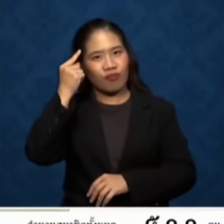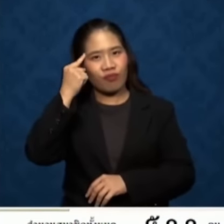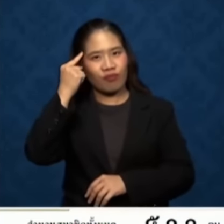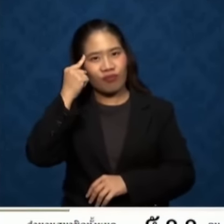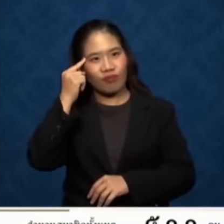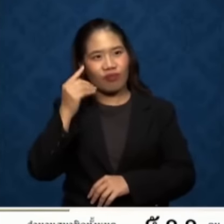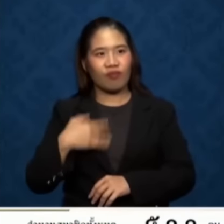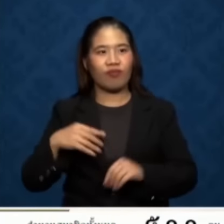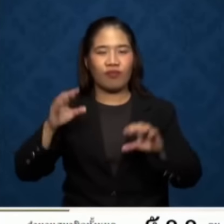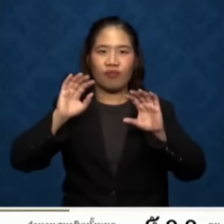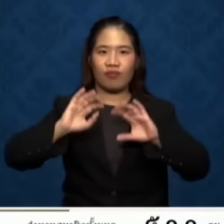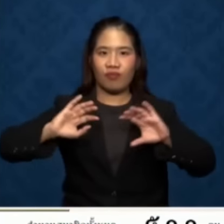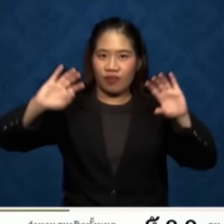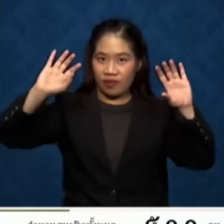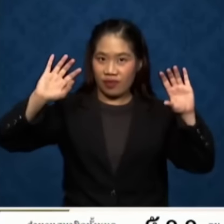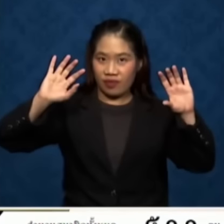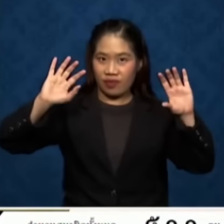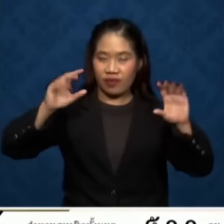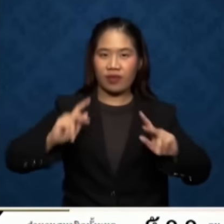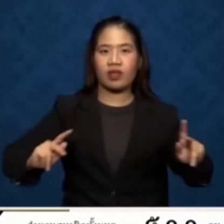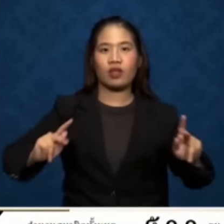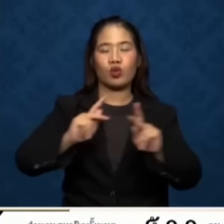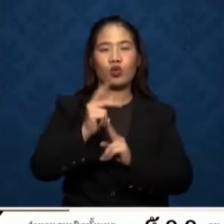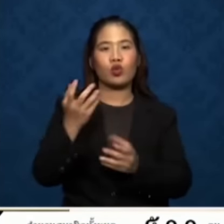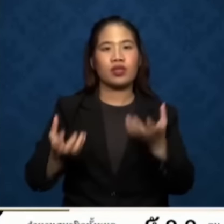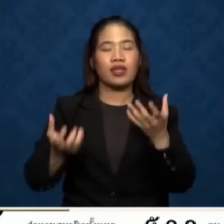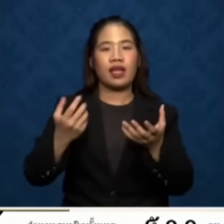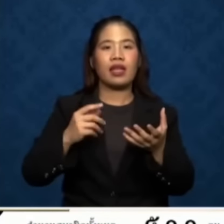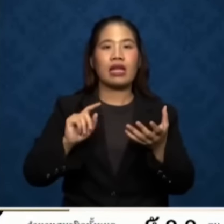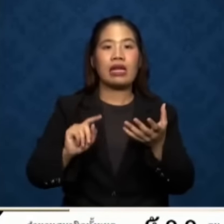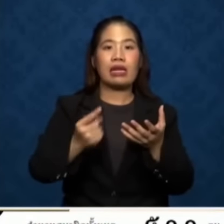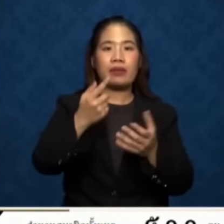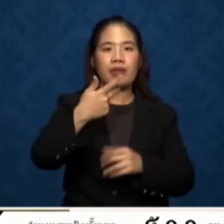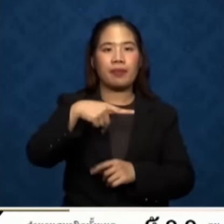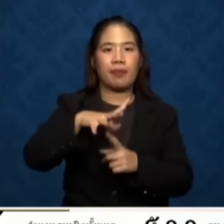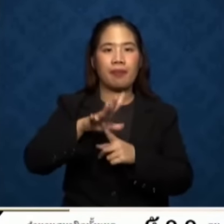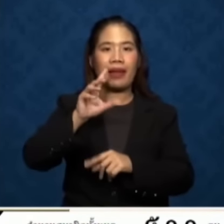ข้าราชการกระทรวงยุติธรรมตั้งแต่ปลัดกระทรวง